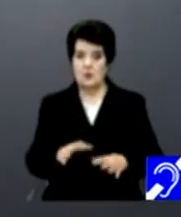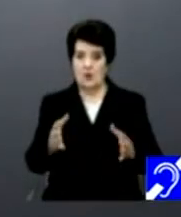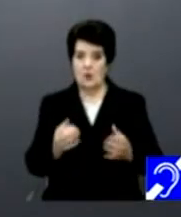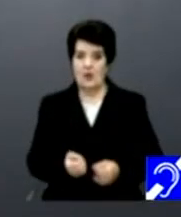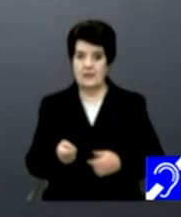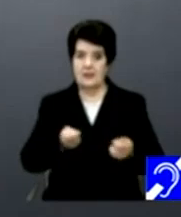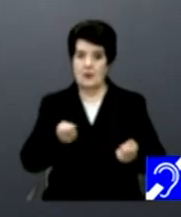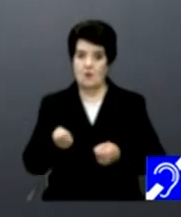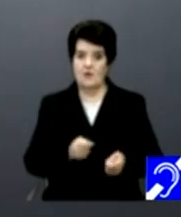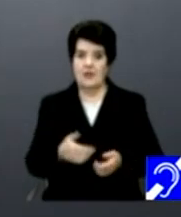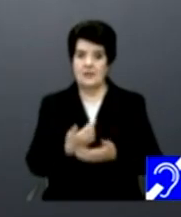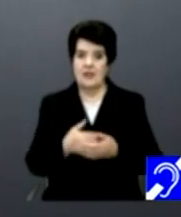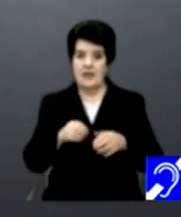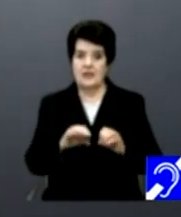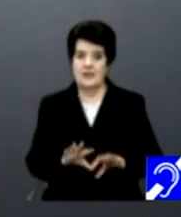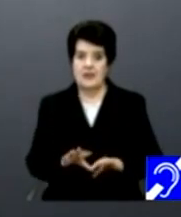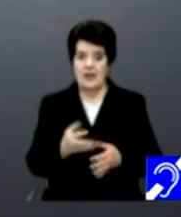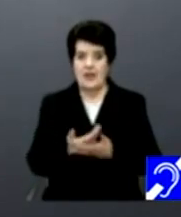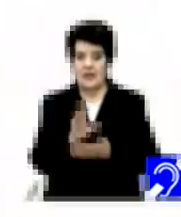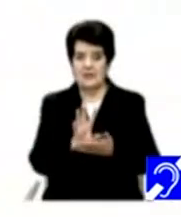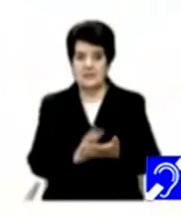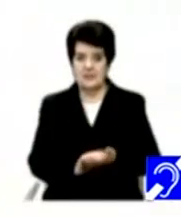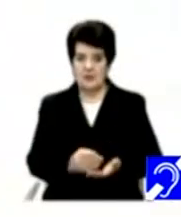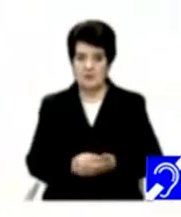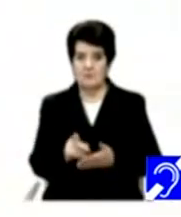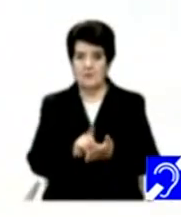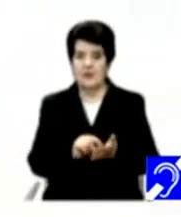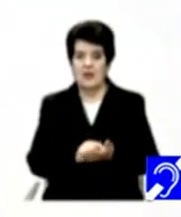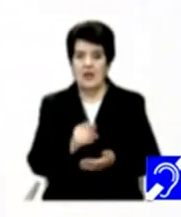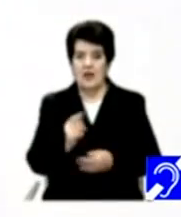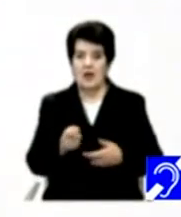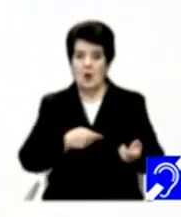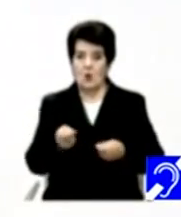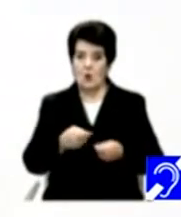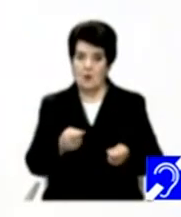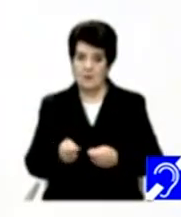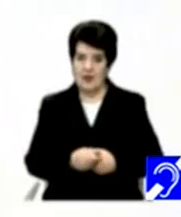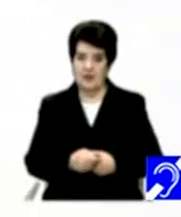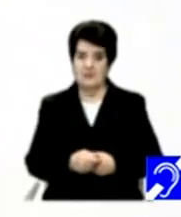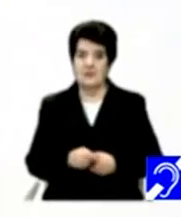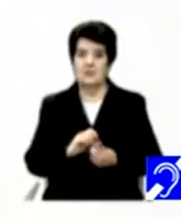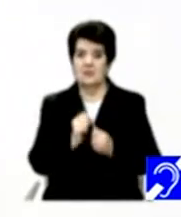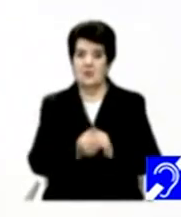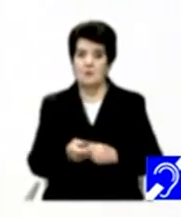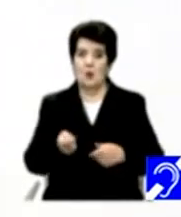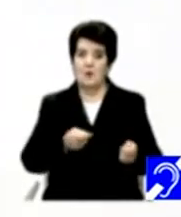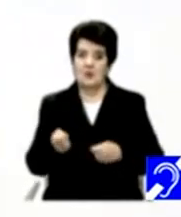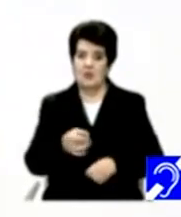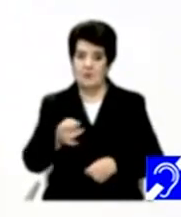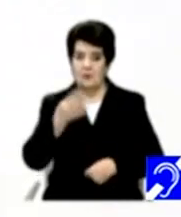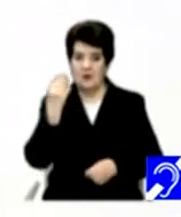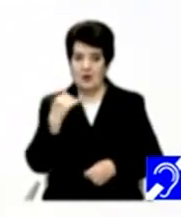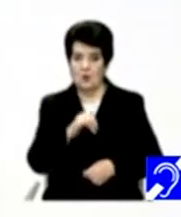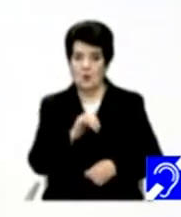de guvern, de exemplu, în sprijinul pensionarilor, despre creșterea comerțului, a schimburilor comerciale între Republica Moldova și